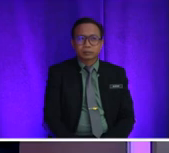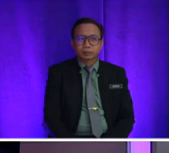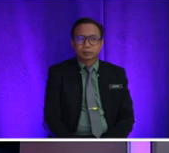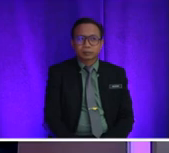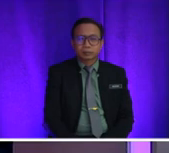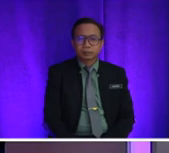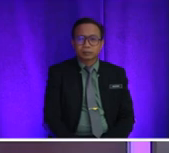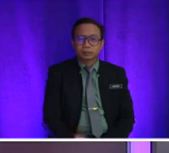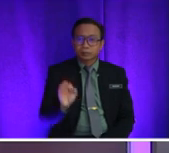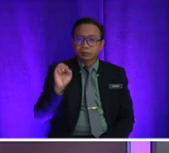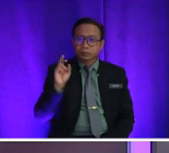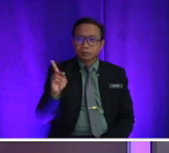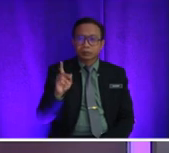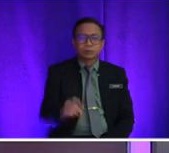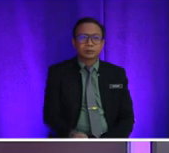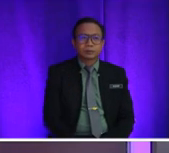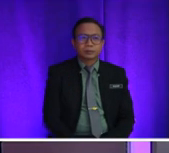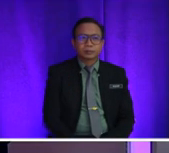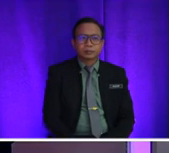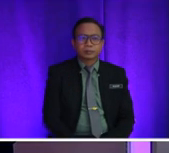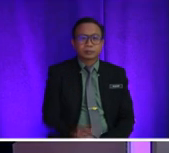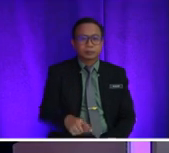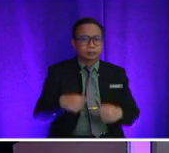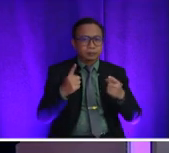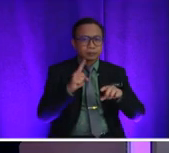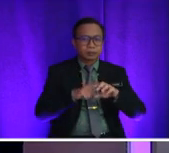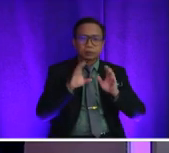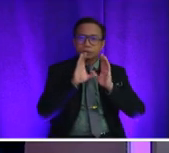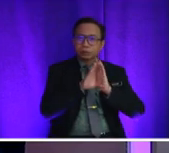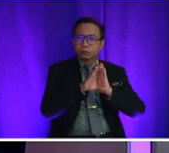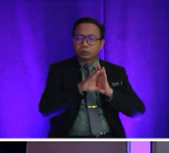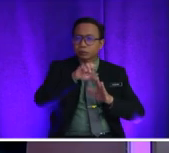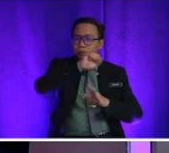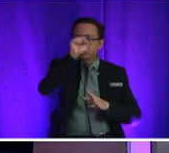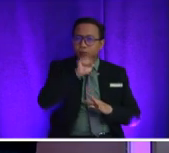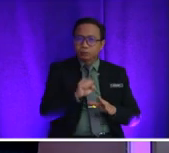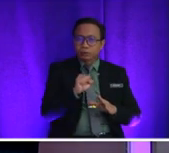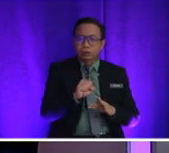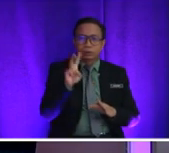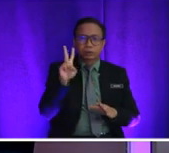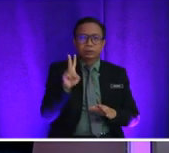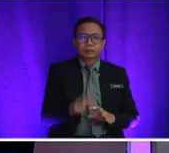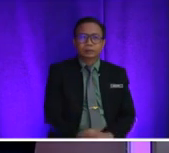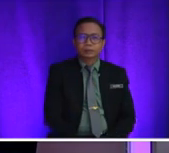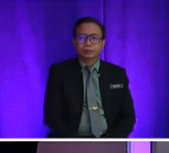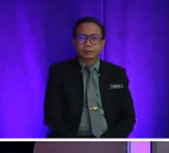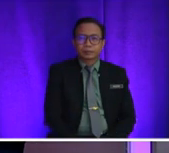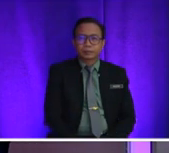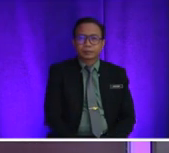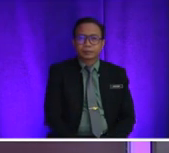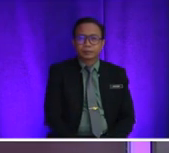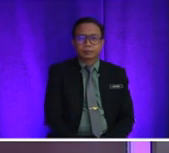oke kita pergi pada contoh soalnya contoh yang kedua oke kali